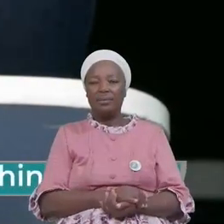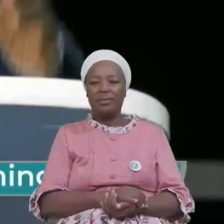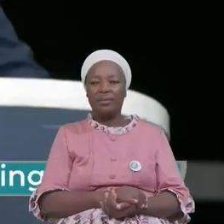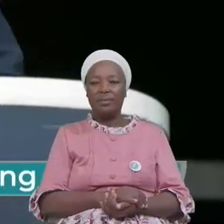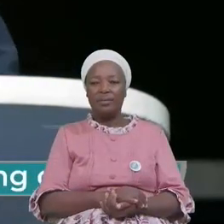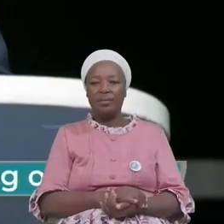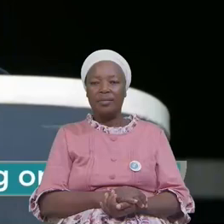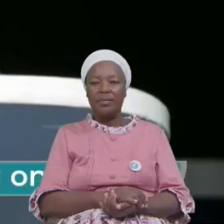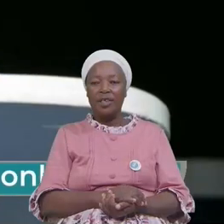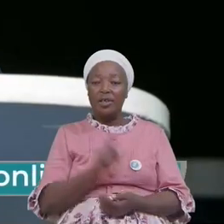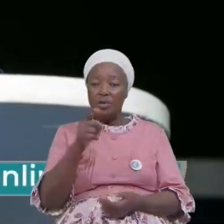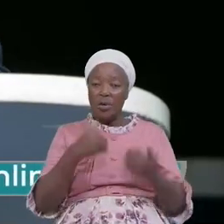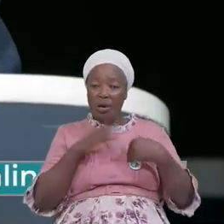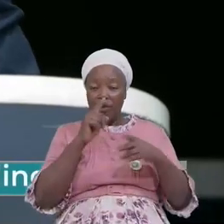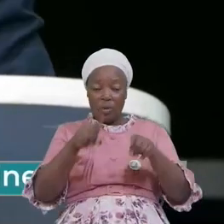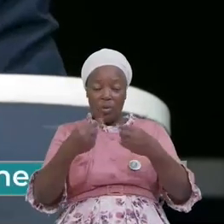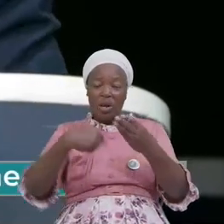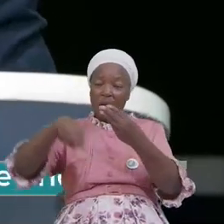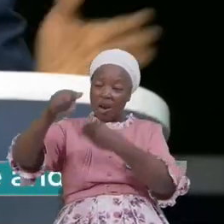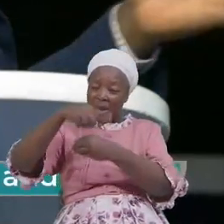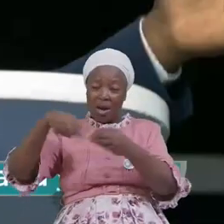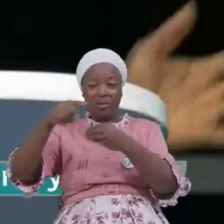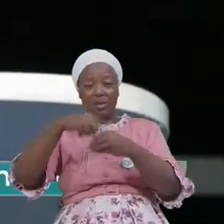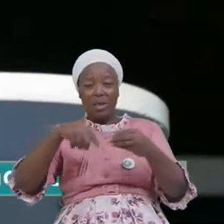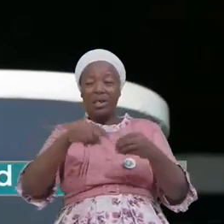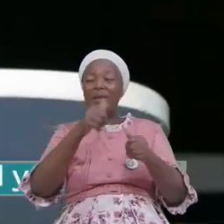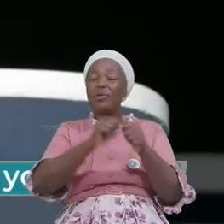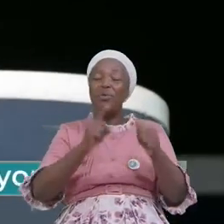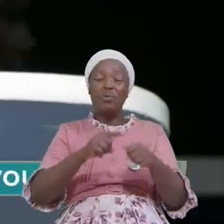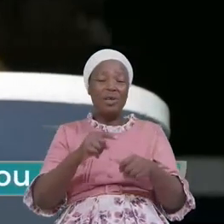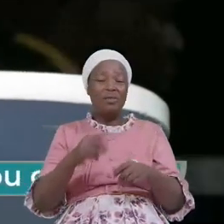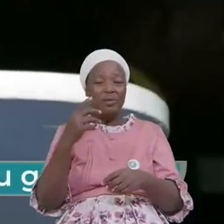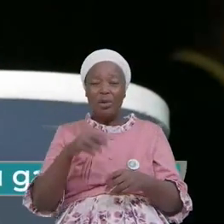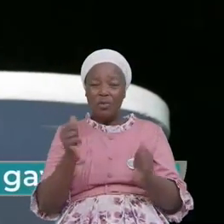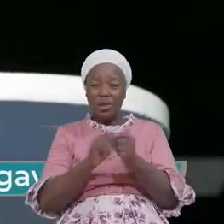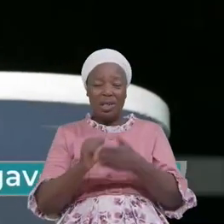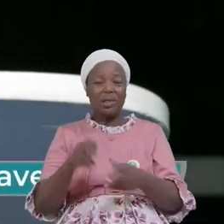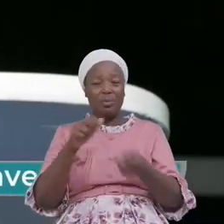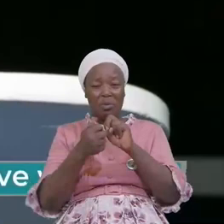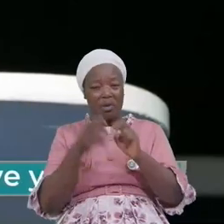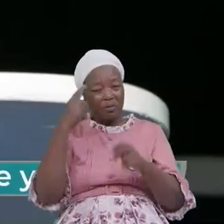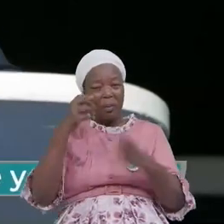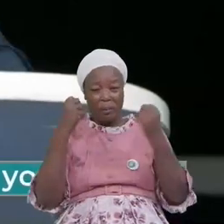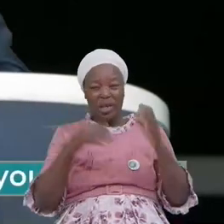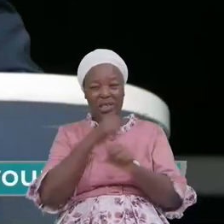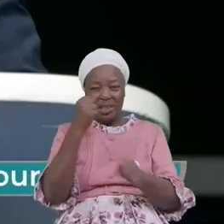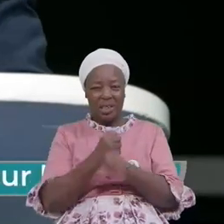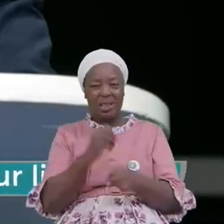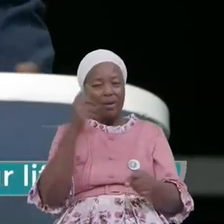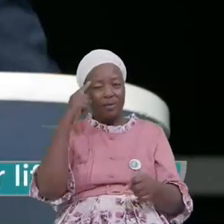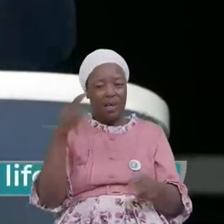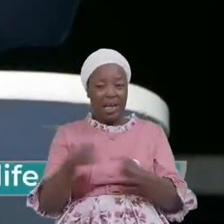Tu portais ce fardeau depuis des années, comme cet homme à la porte du